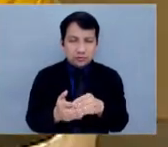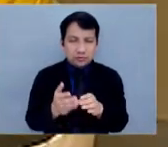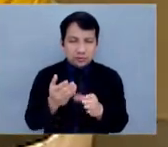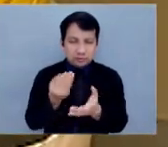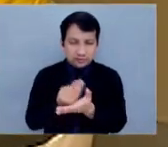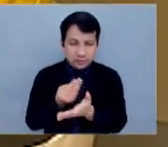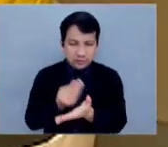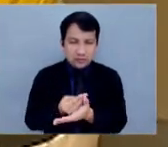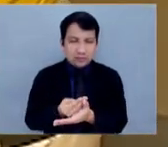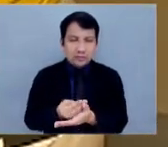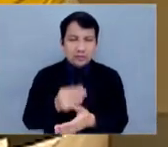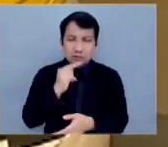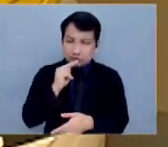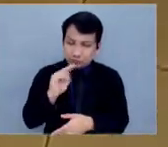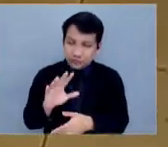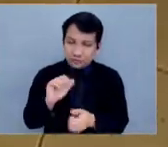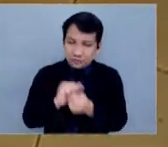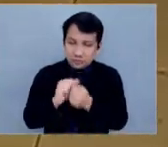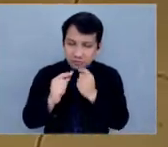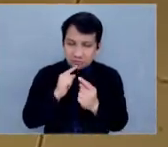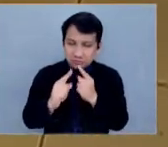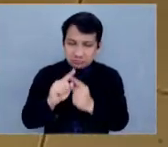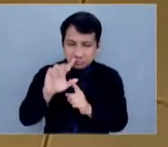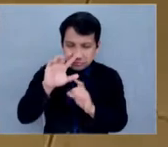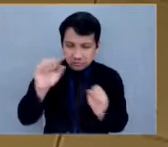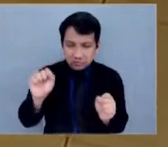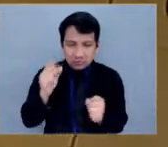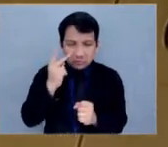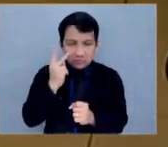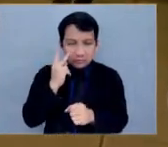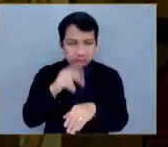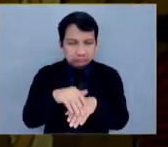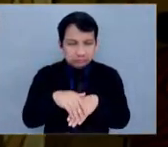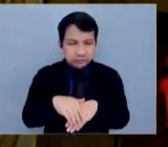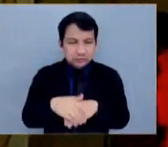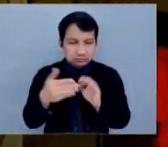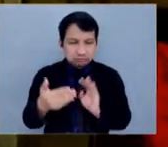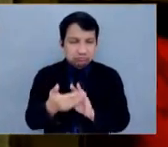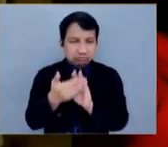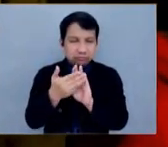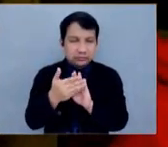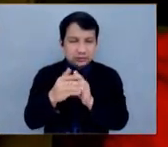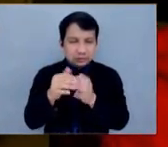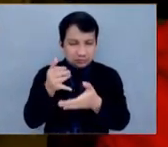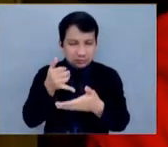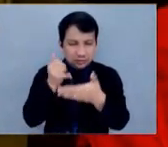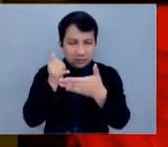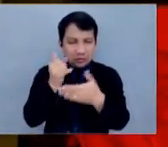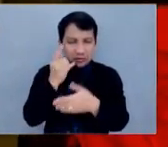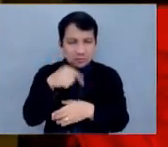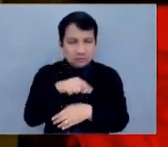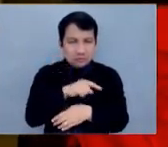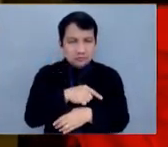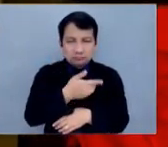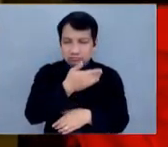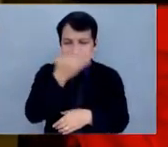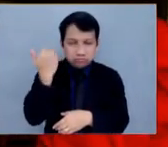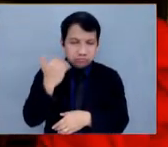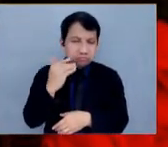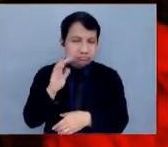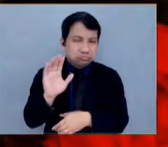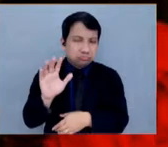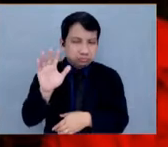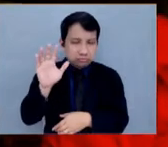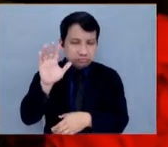5 ang asawa ni alias Ferdinand, bagamat tumagin siyang humarap sa kamera. Ayon sa kanya, nakalimutan lang daw ng asawa niya kung